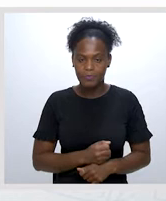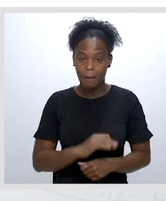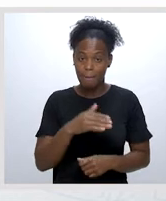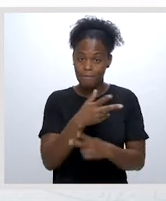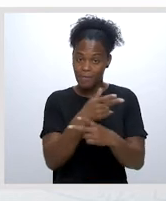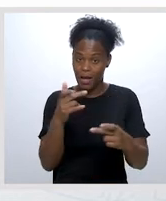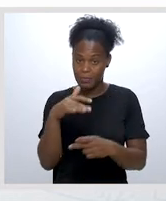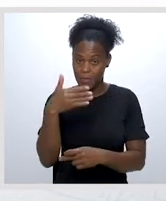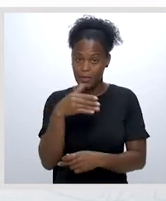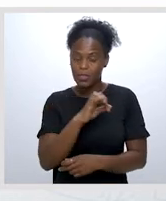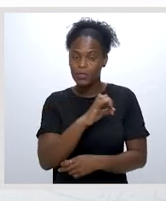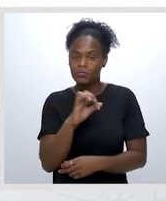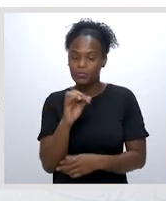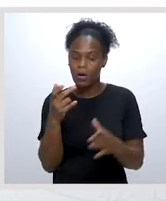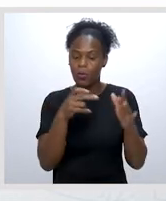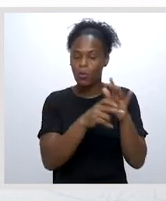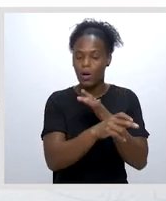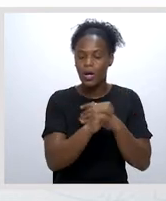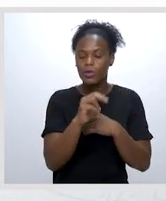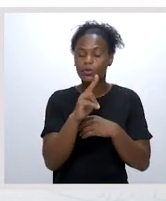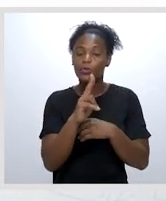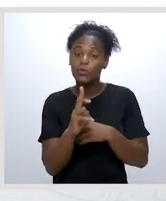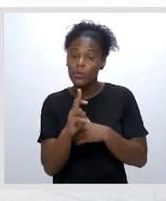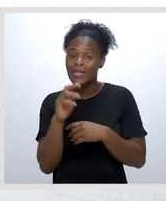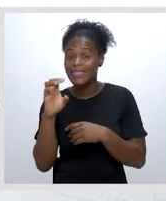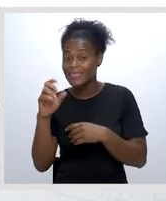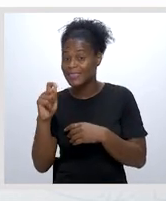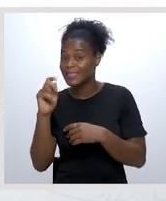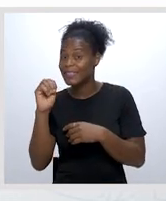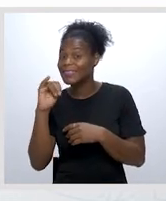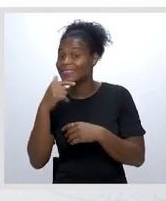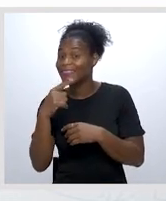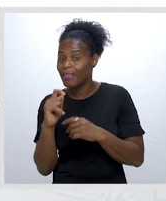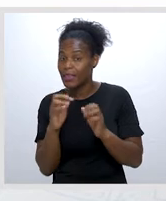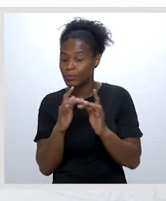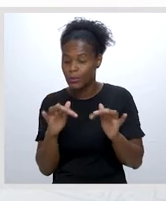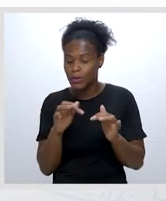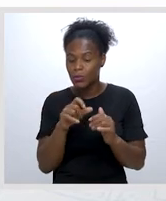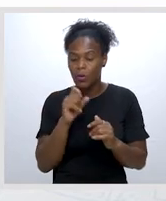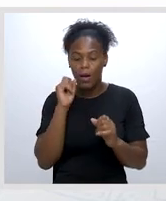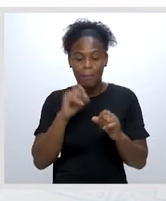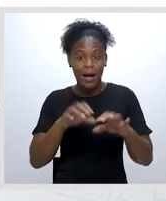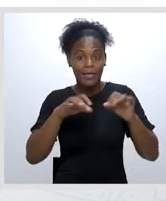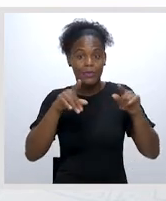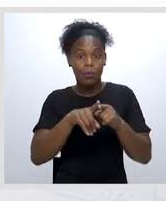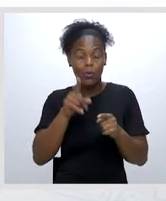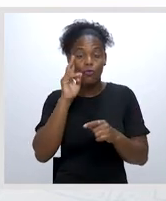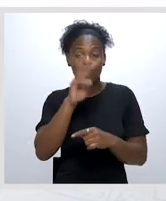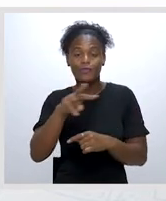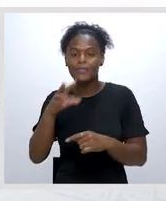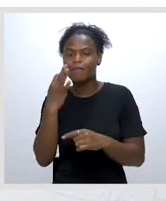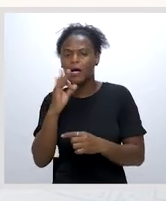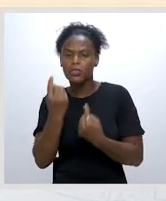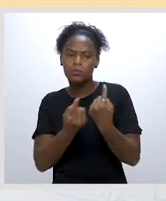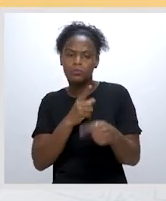Première phrase. Vous entrerez sur ce site. Et comme par magie, vous pourrez faire le tour de France en